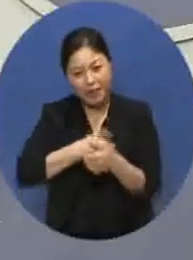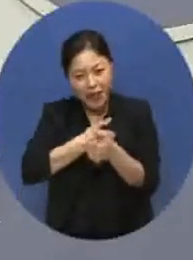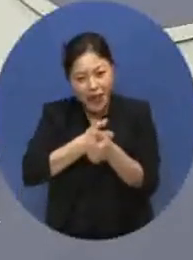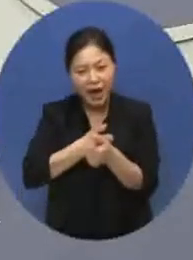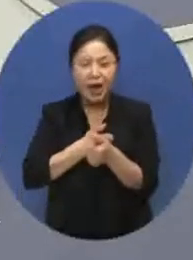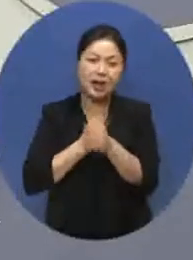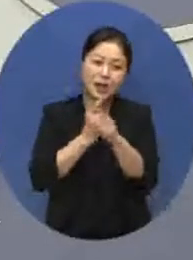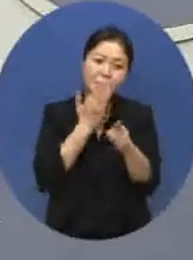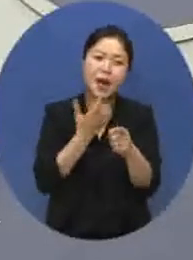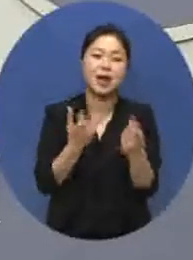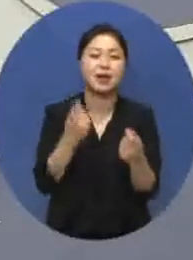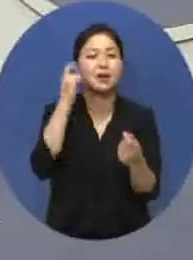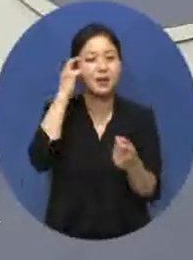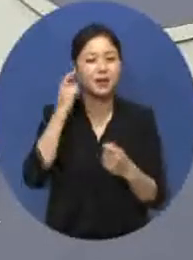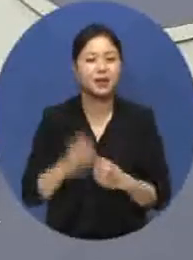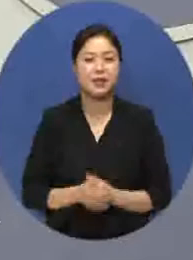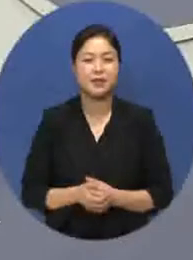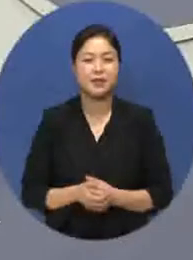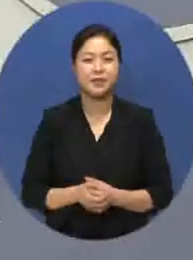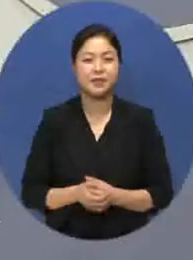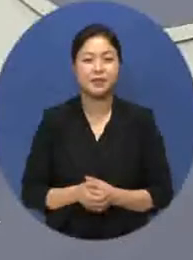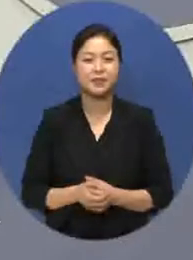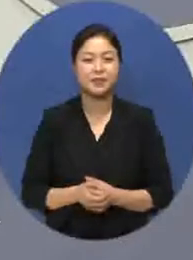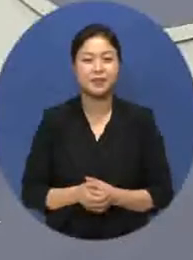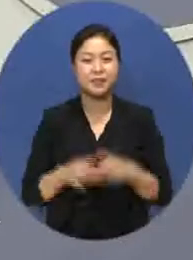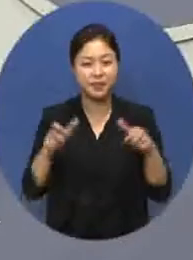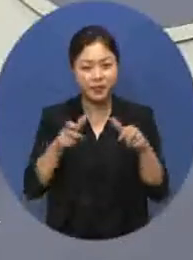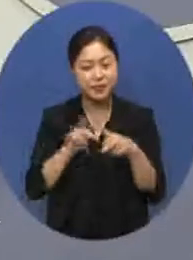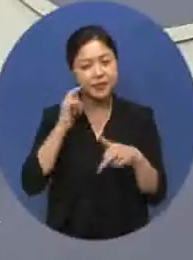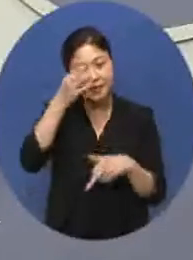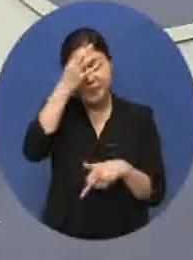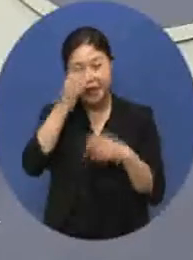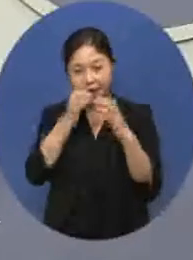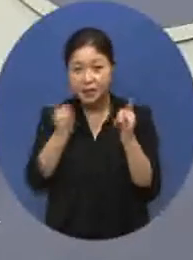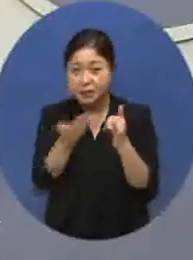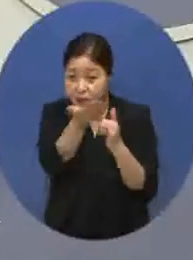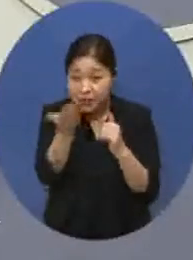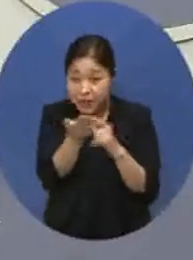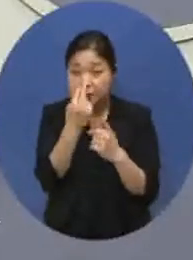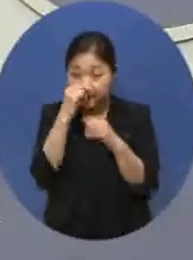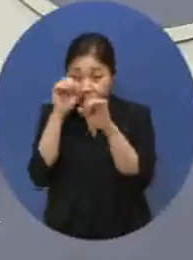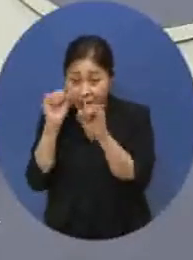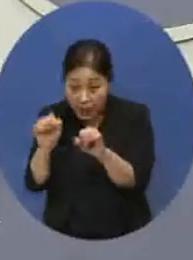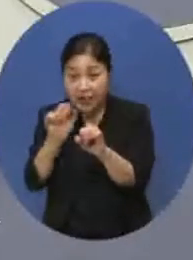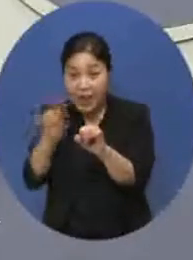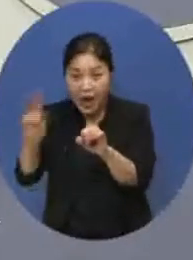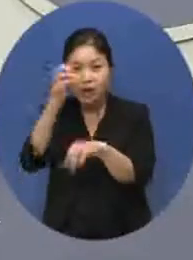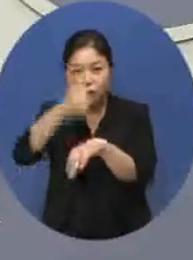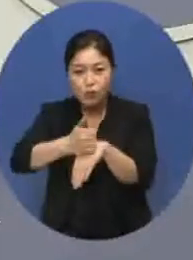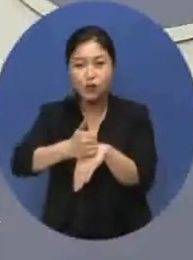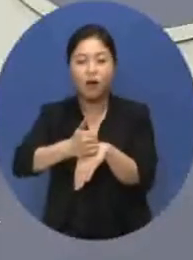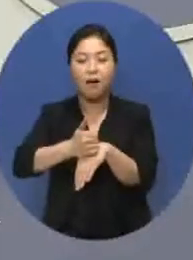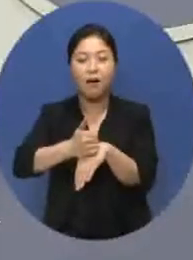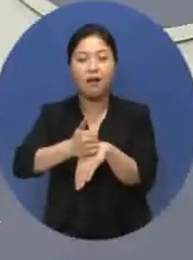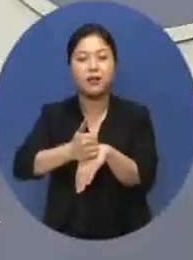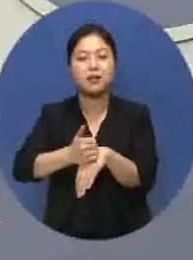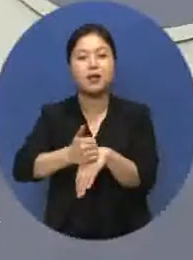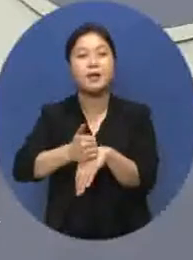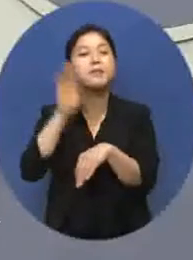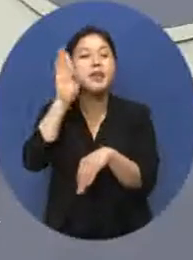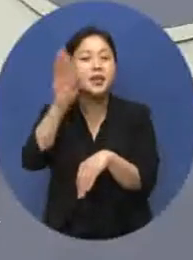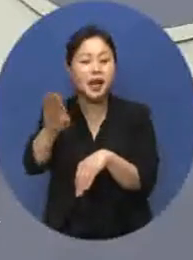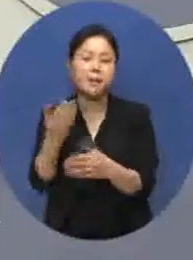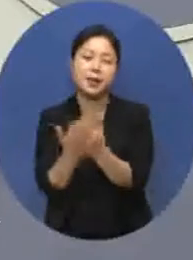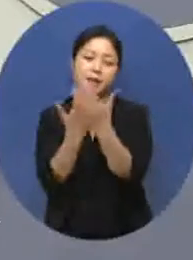해서 일단은 장애예술인 여러분들이 존재를 해야 장애예술의 미래가 있는 게